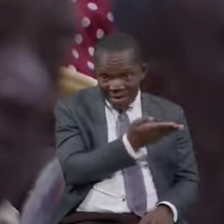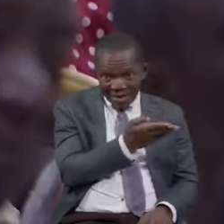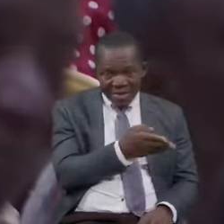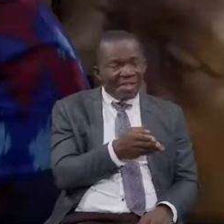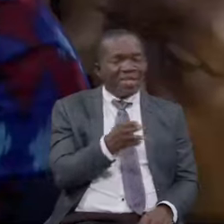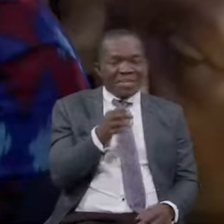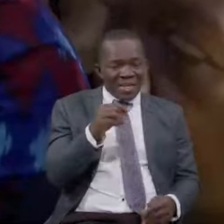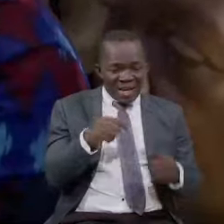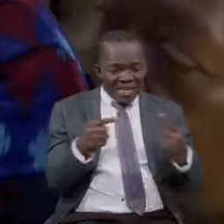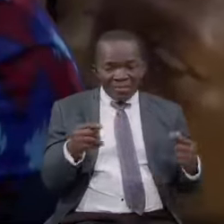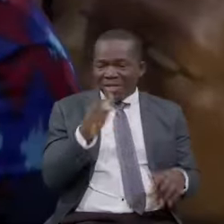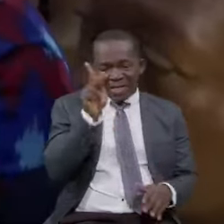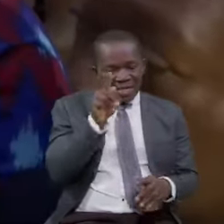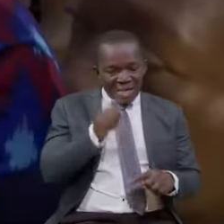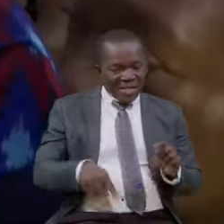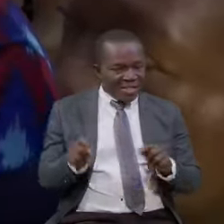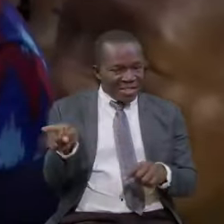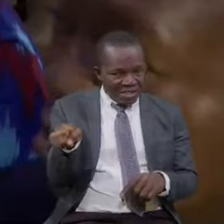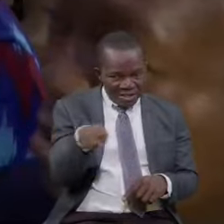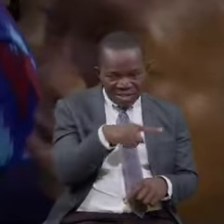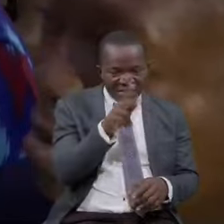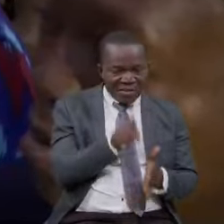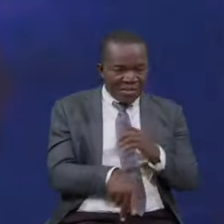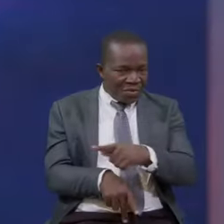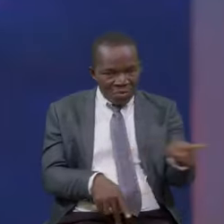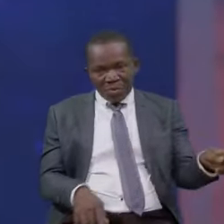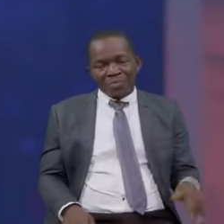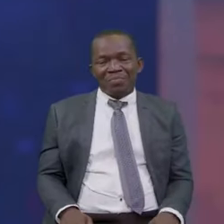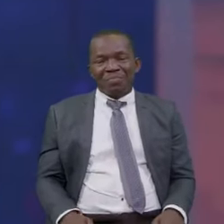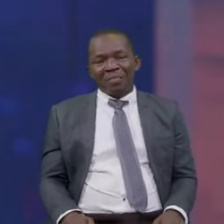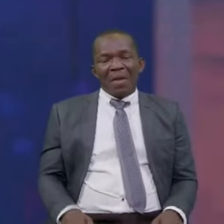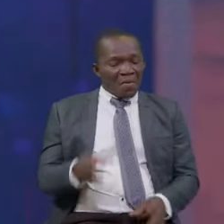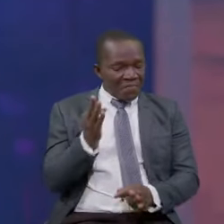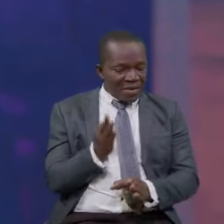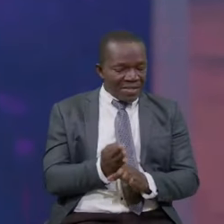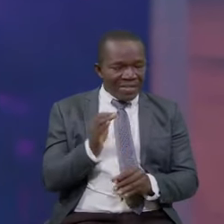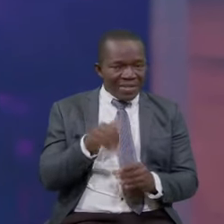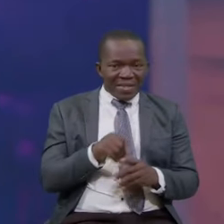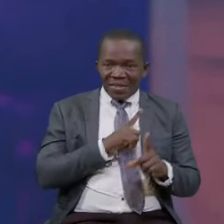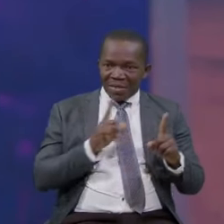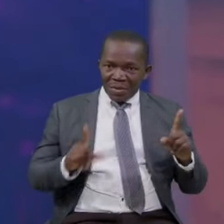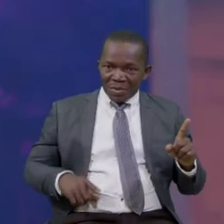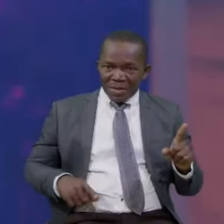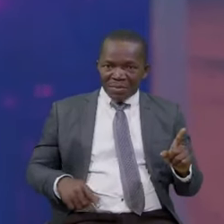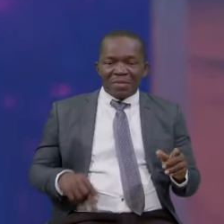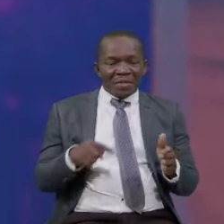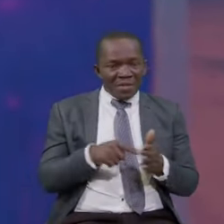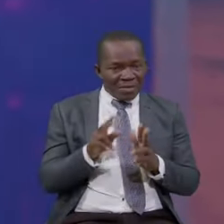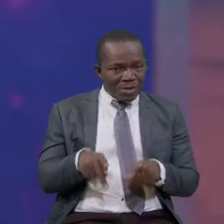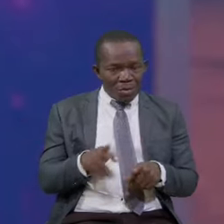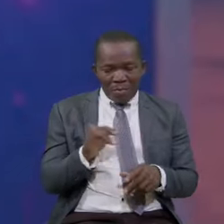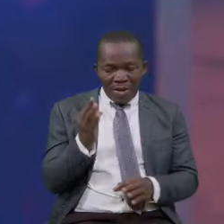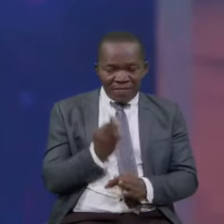nourriture viendra la foi la foi dans le Seigneur c'est pas la foi